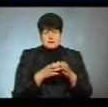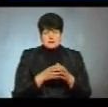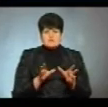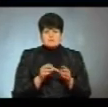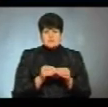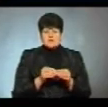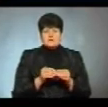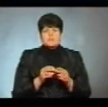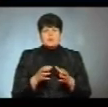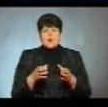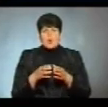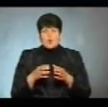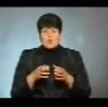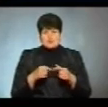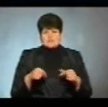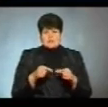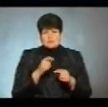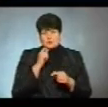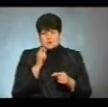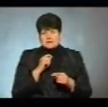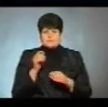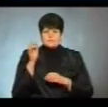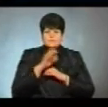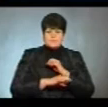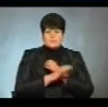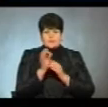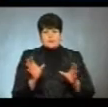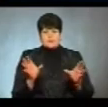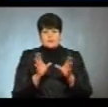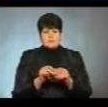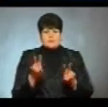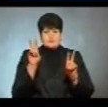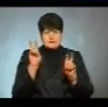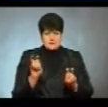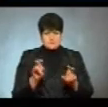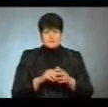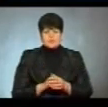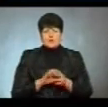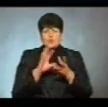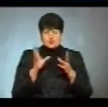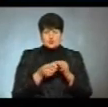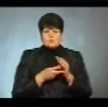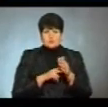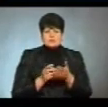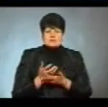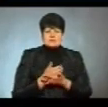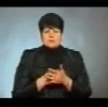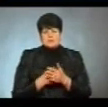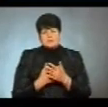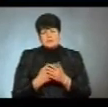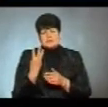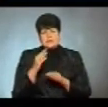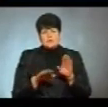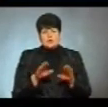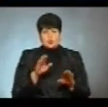громадська організація «Схід та Захід єдині», Тернопільський технічний університет і Спілка афганців. Усього планують зібрати близько 3 тонн